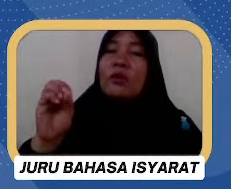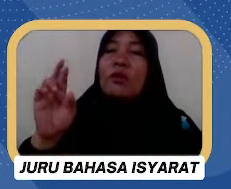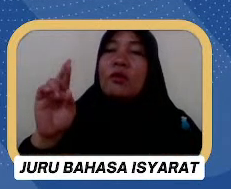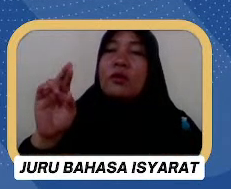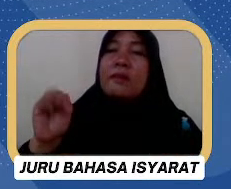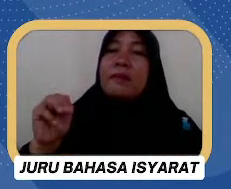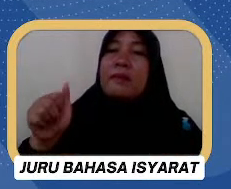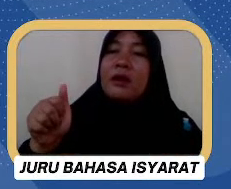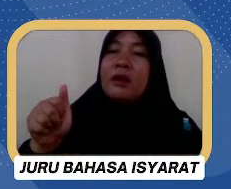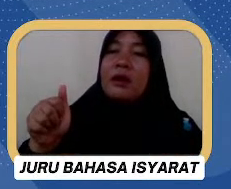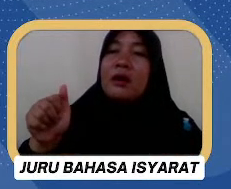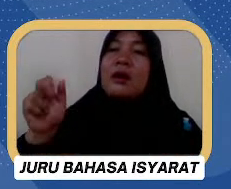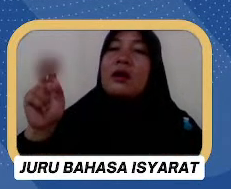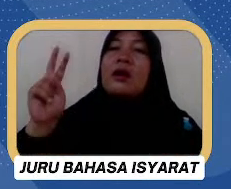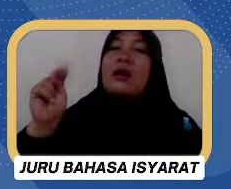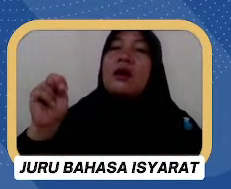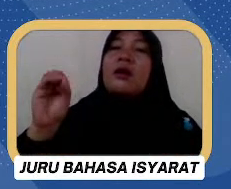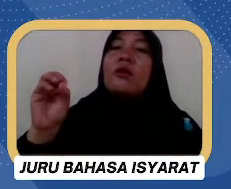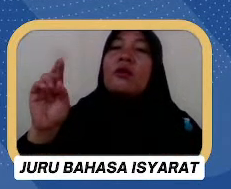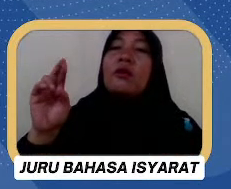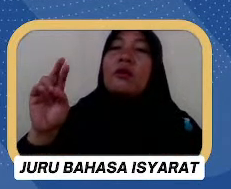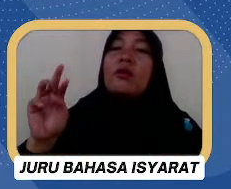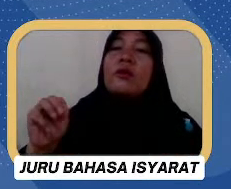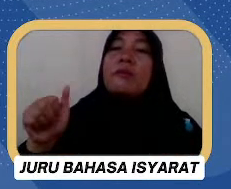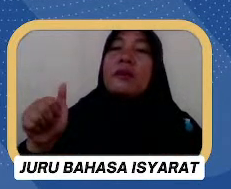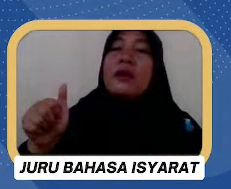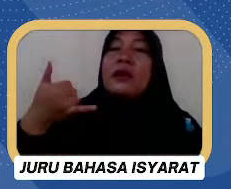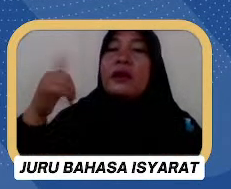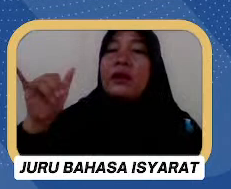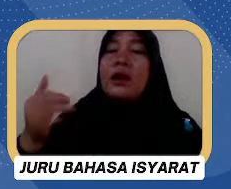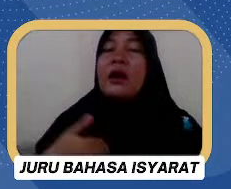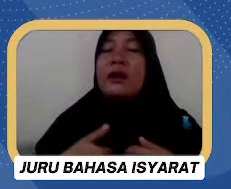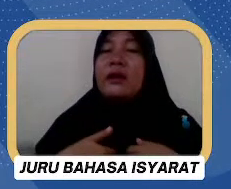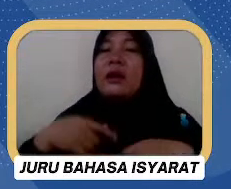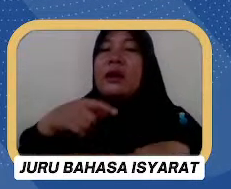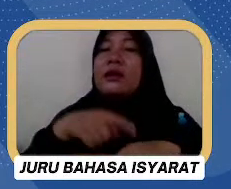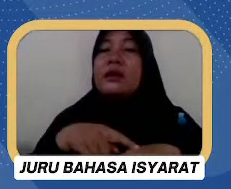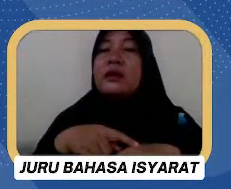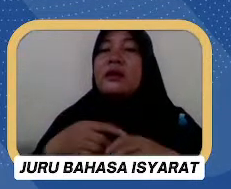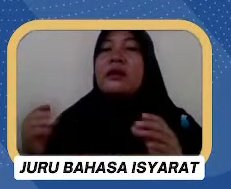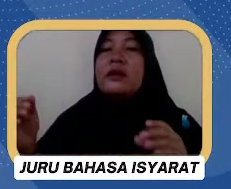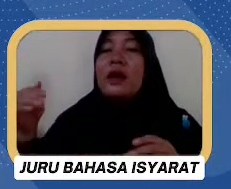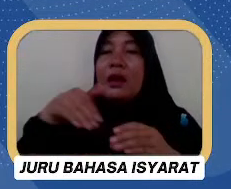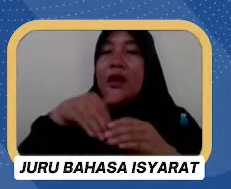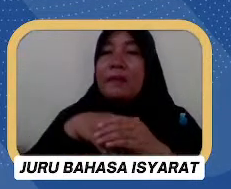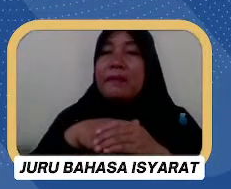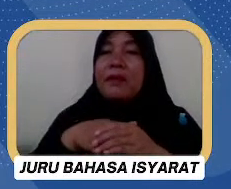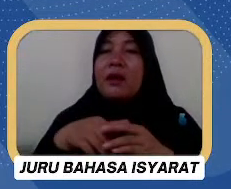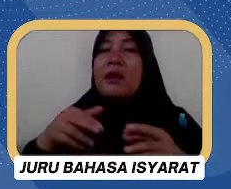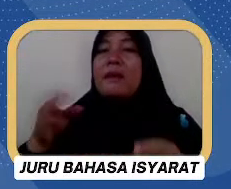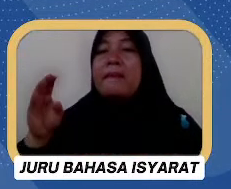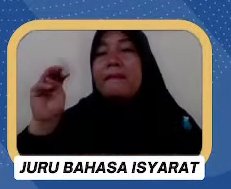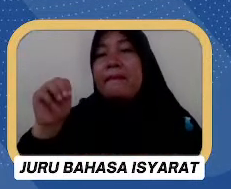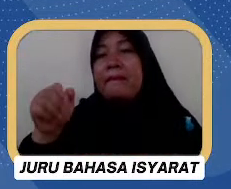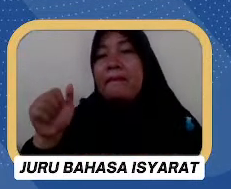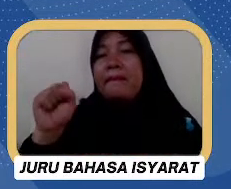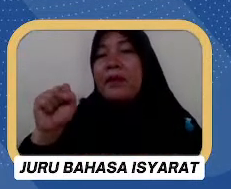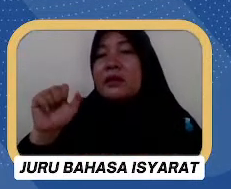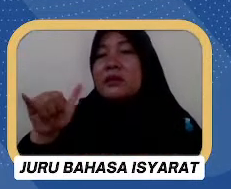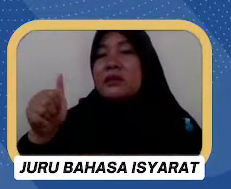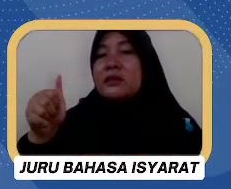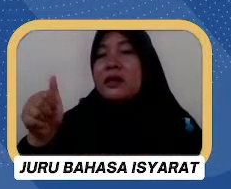positif, insya Allah, dengan didasari ini tentunya akan banyak berperan dalam